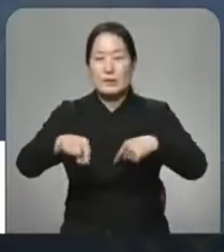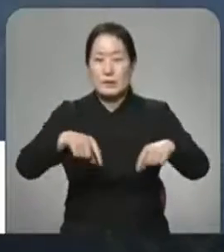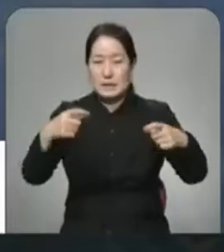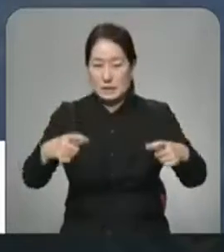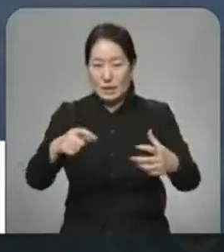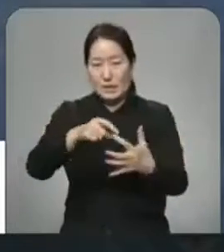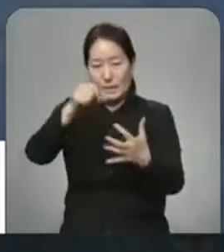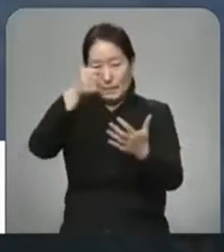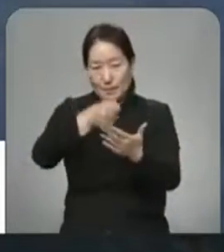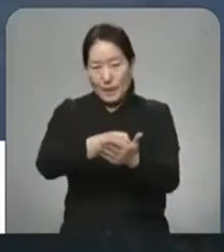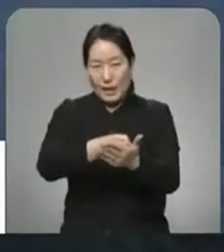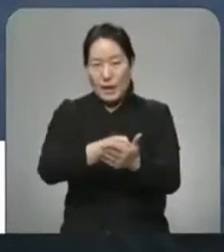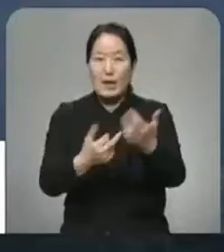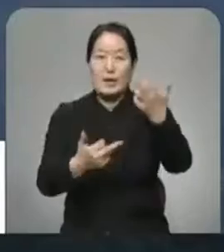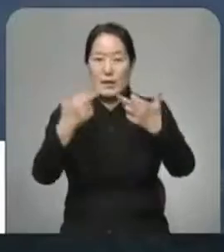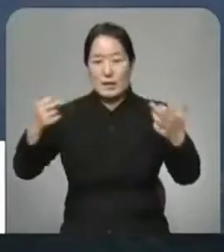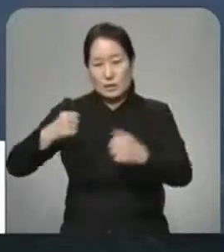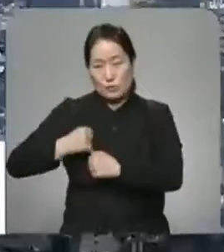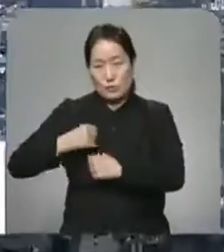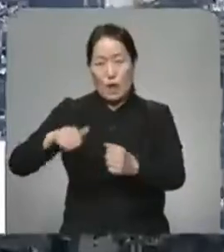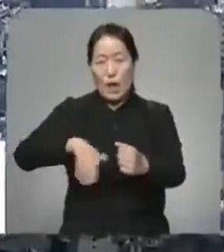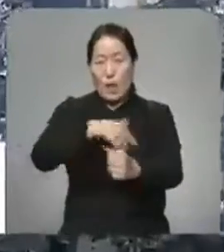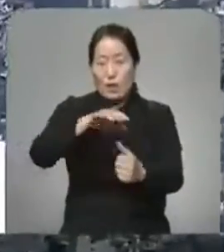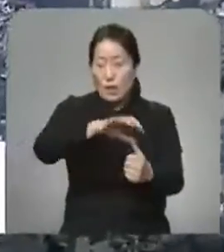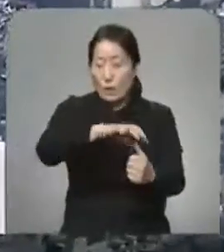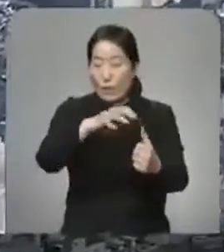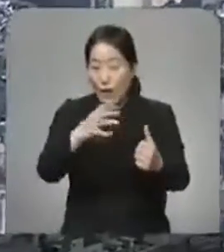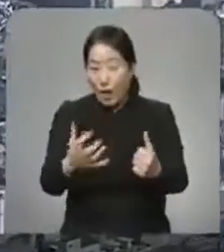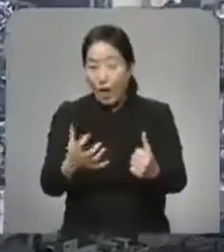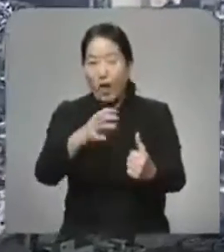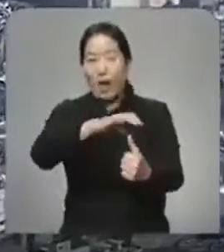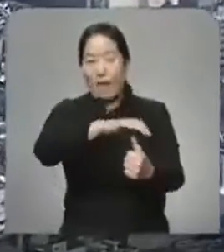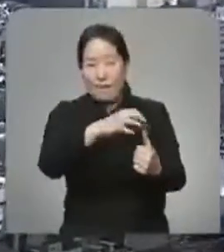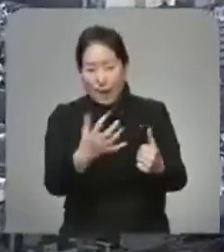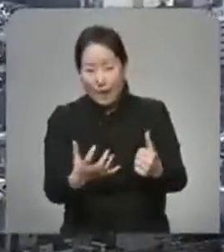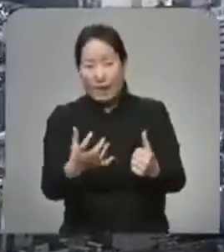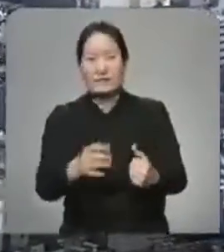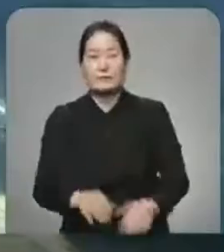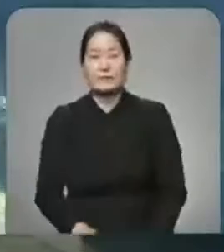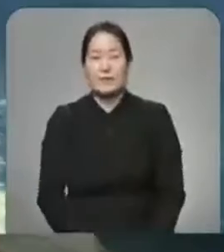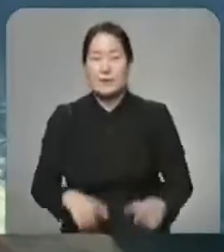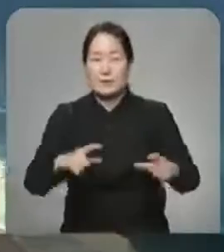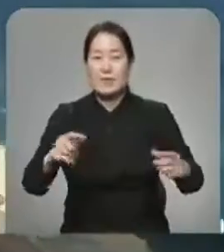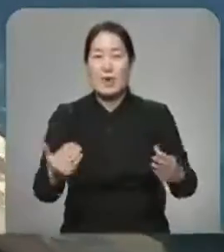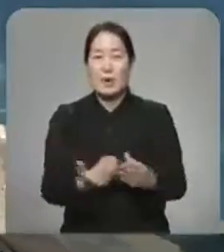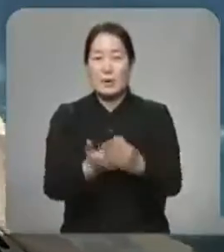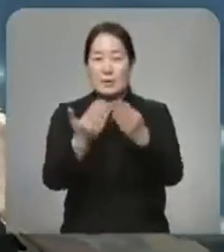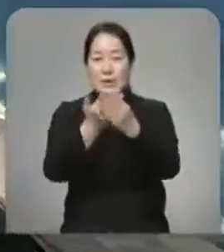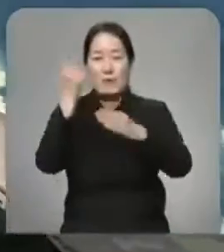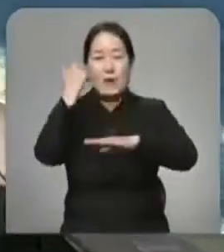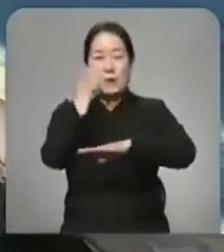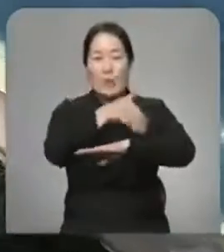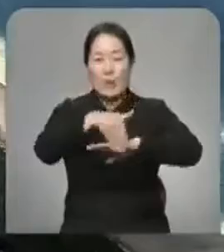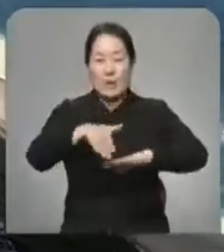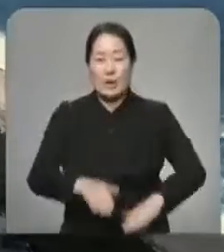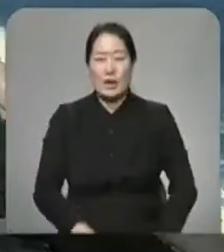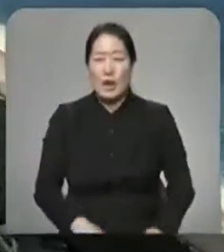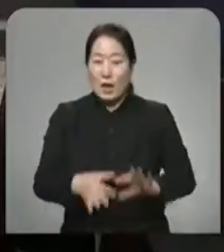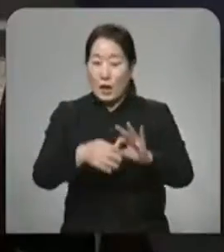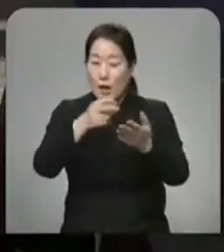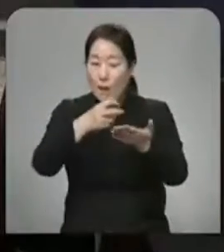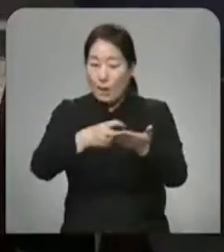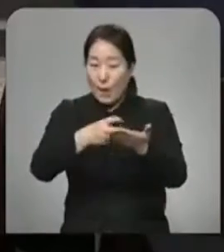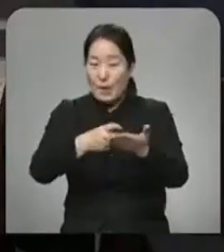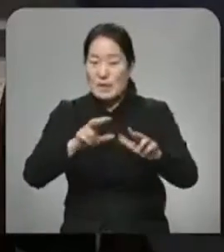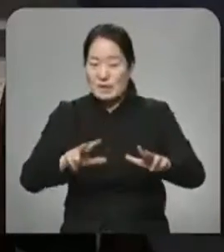지정입니다. 산림과 군사, 환경 규제 등 각종 규제의 족쇄를 풀어 지역을 발전시키겠다는 겁니다. 관련 법안은